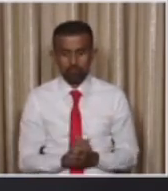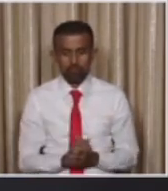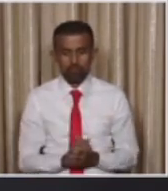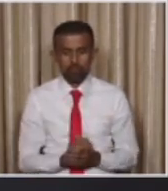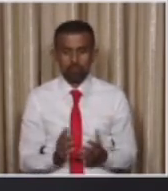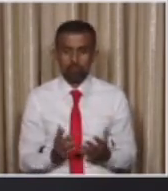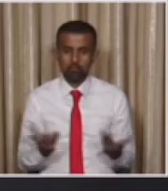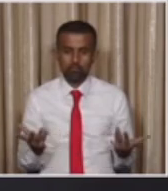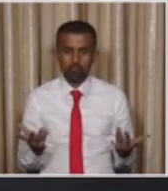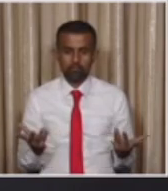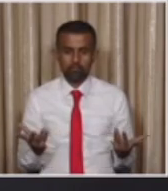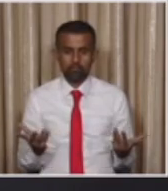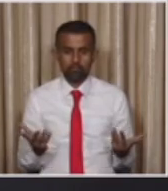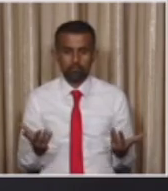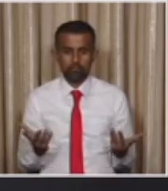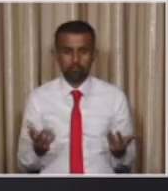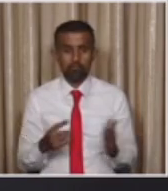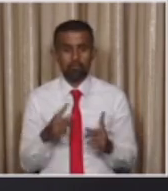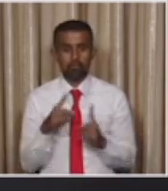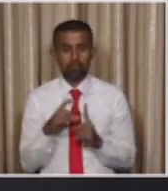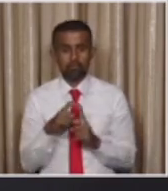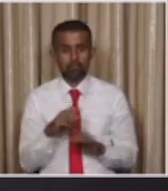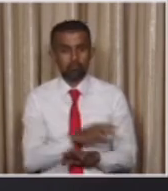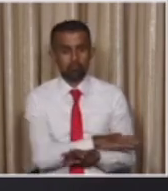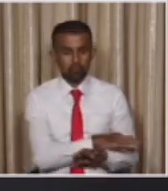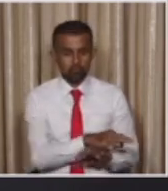එසේත් නැත්නම් මුළු මහත් අධ්‍යාපන ක්‍රමයත්